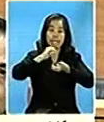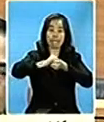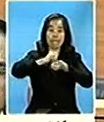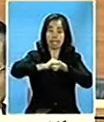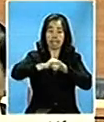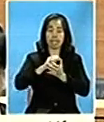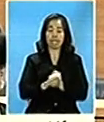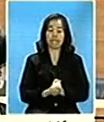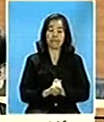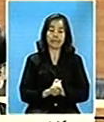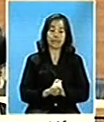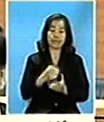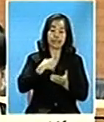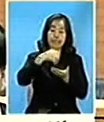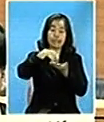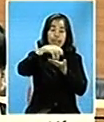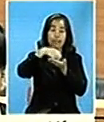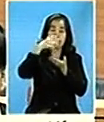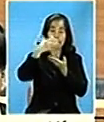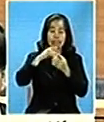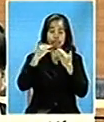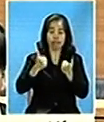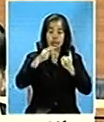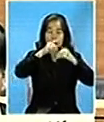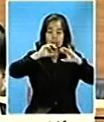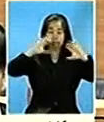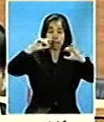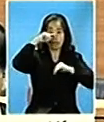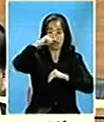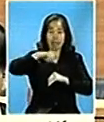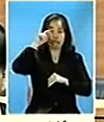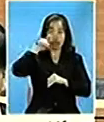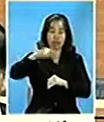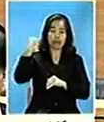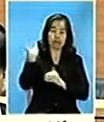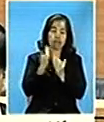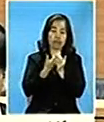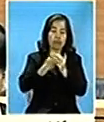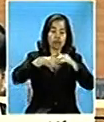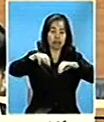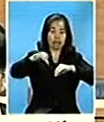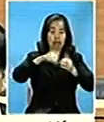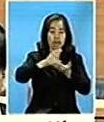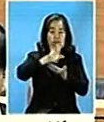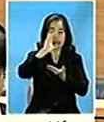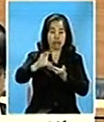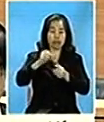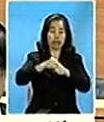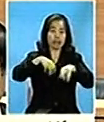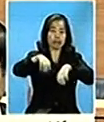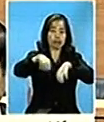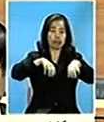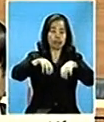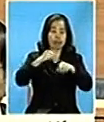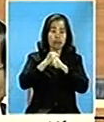มื่อดิฉันได้กล่าวแล้วเนี่ยทำให้รัฐบาลไทยเนี่ยต้องจัดงบประมาณนะคะเพื่อการบริหารราชการแผ่นดินเพื่อให้เกิด